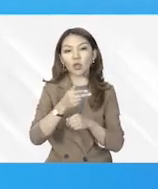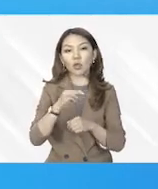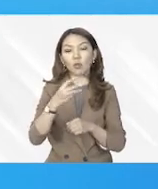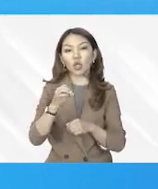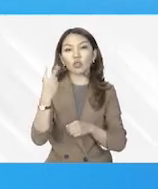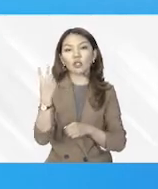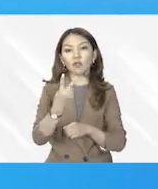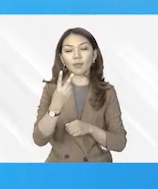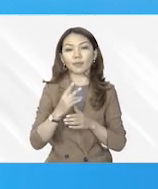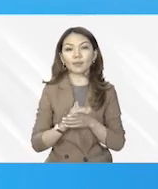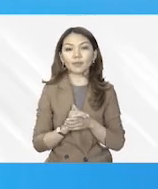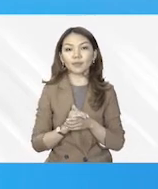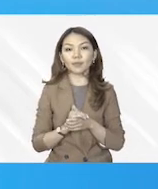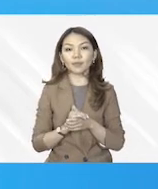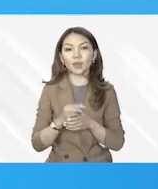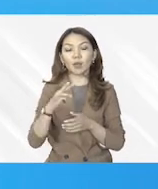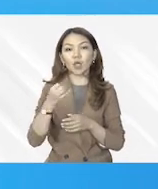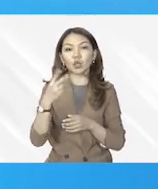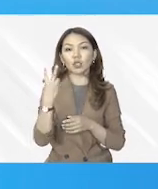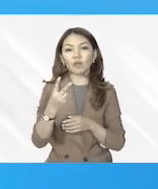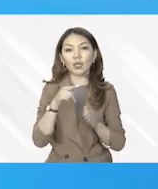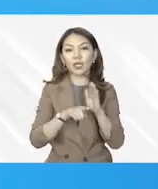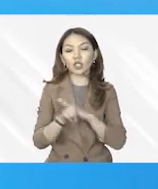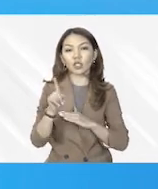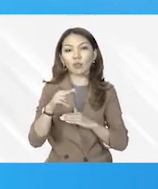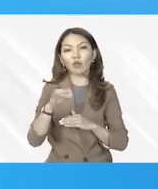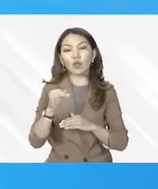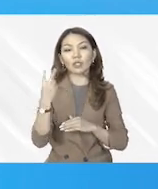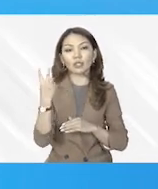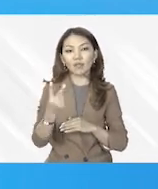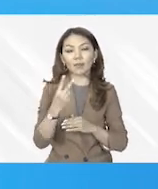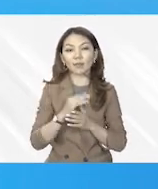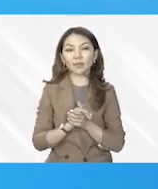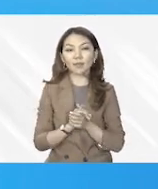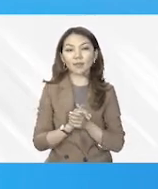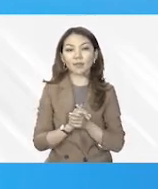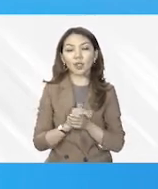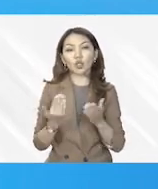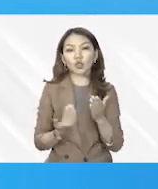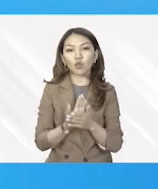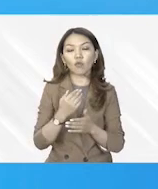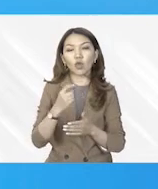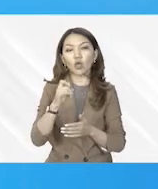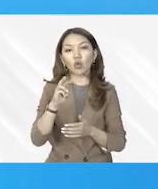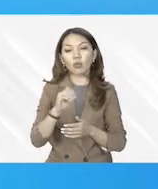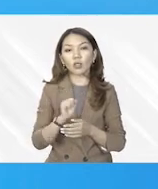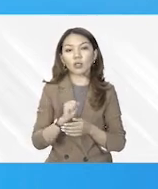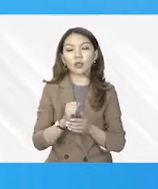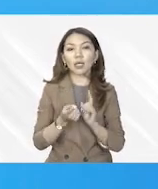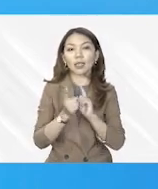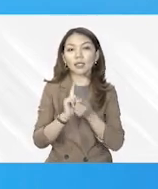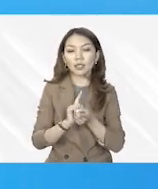мейоз 2. Мейоз 2 начинается с профазы 2. И снова хромосомы